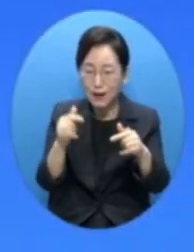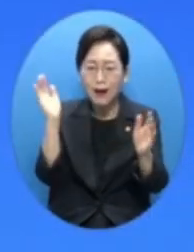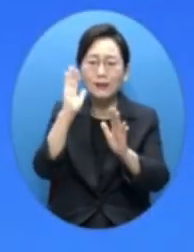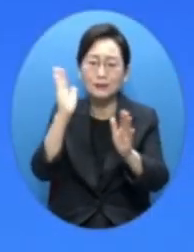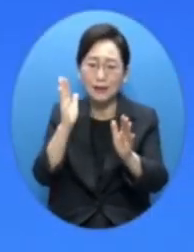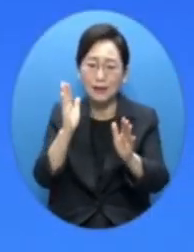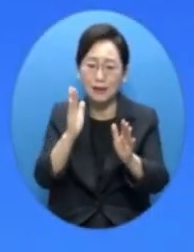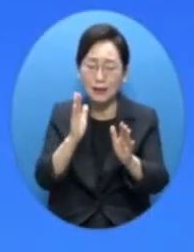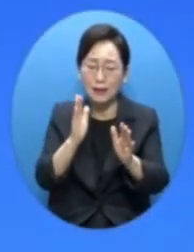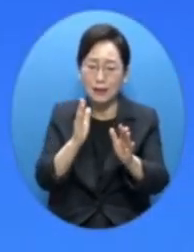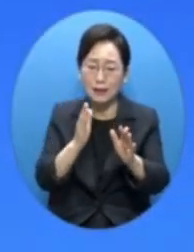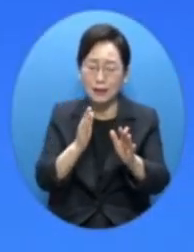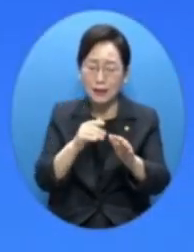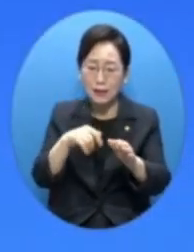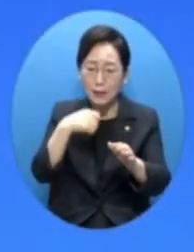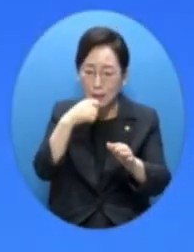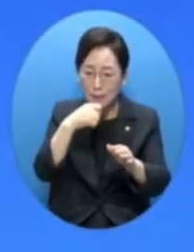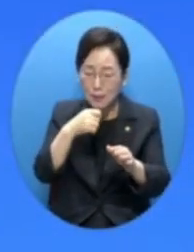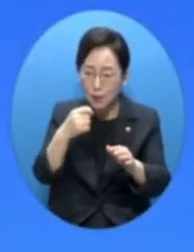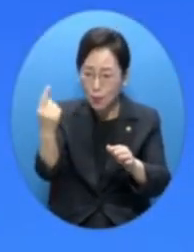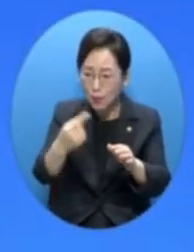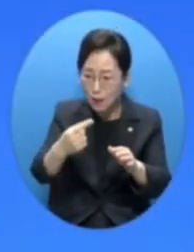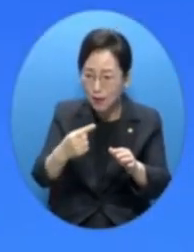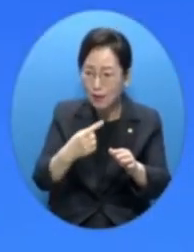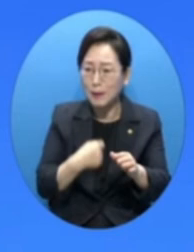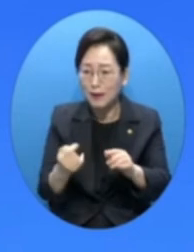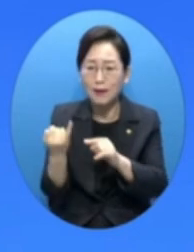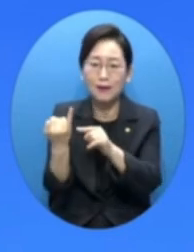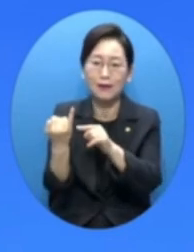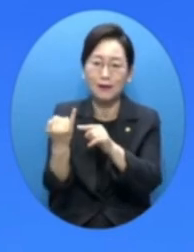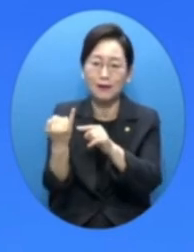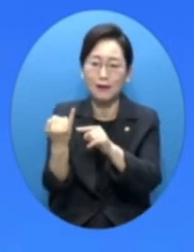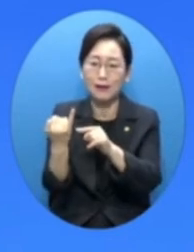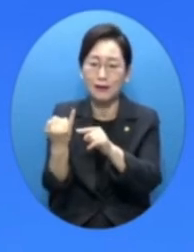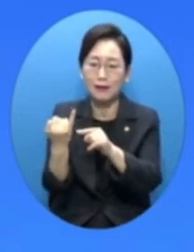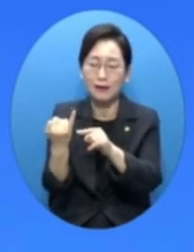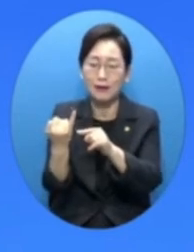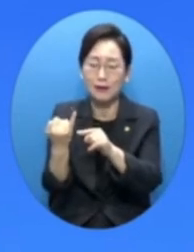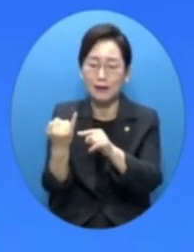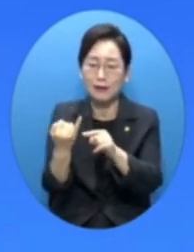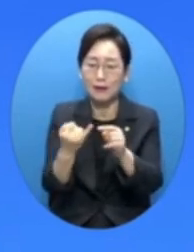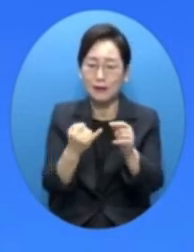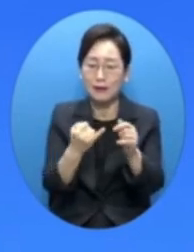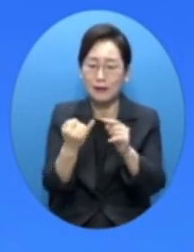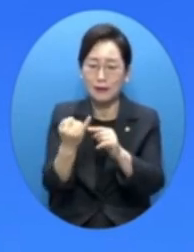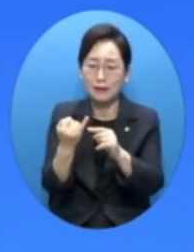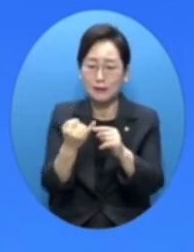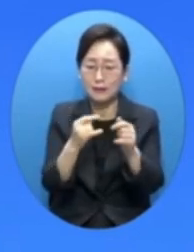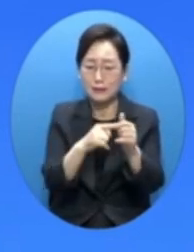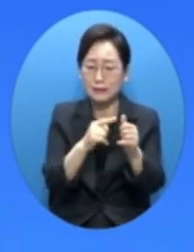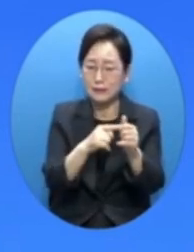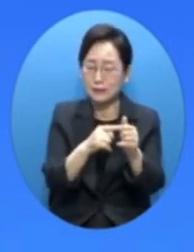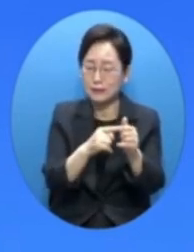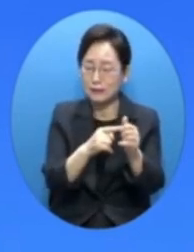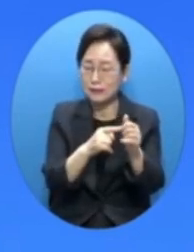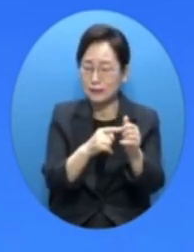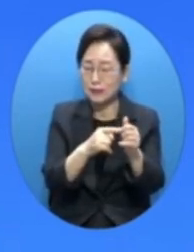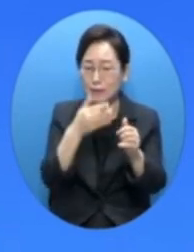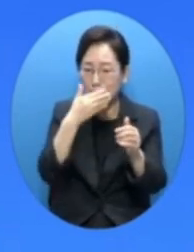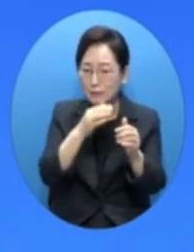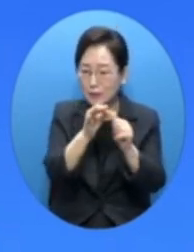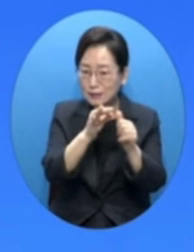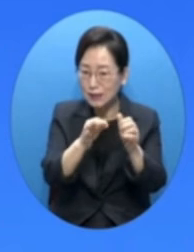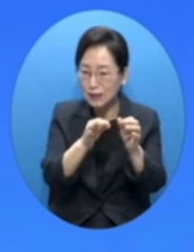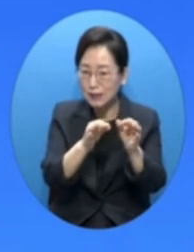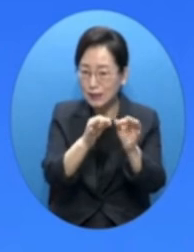학생입니다. 그래서 이 분식집 주인 부모가 주인 사장 부부가 찾아가서 너